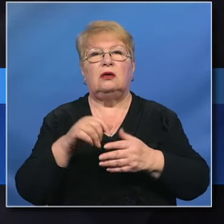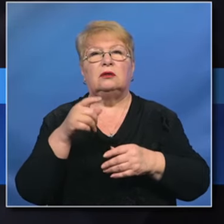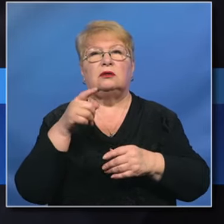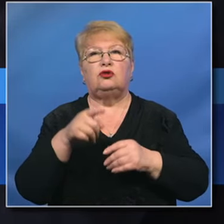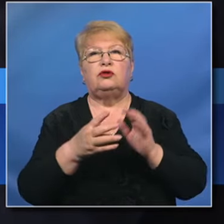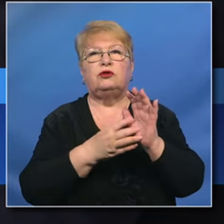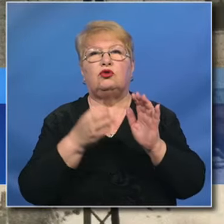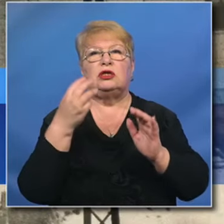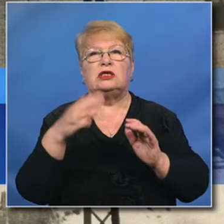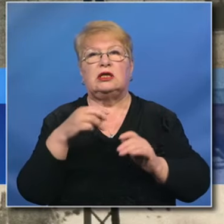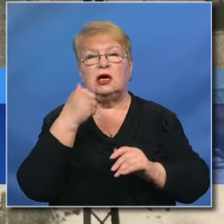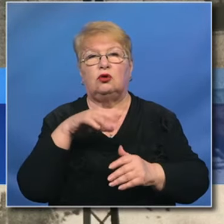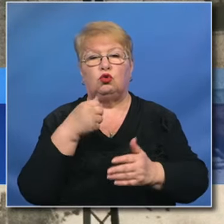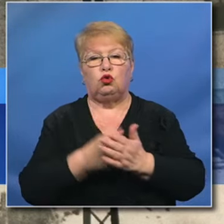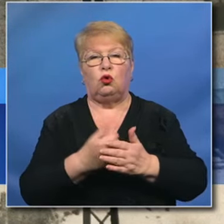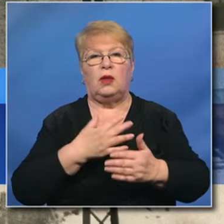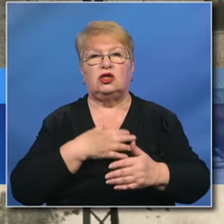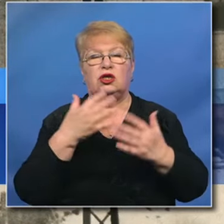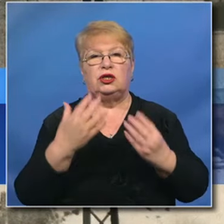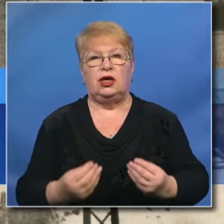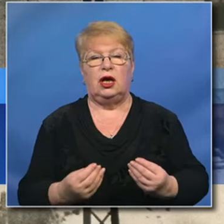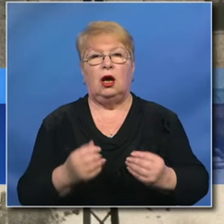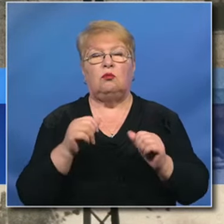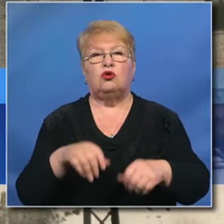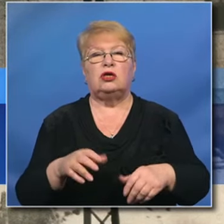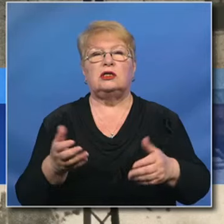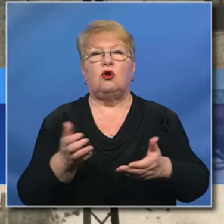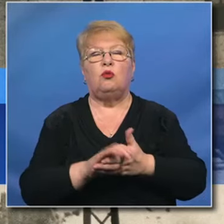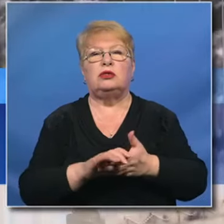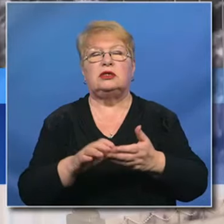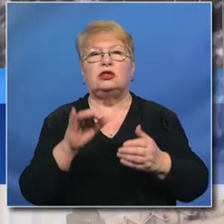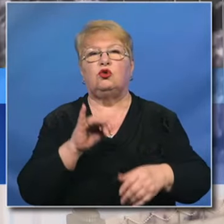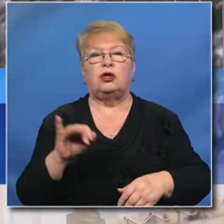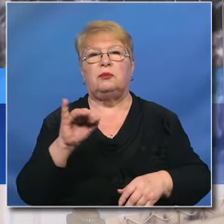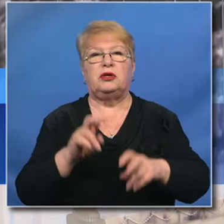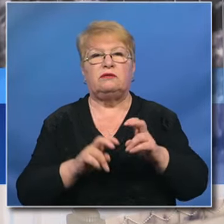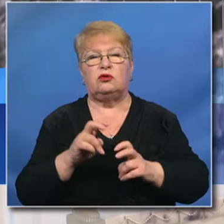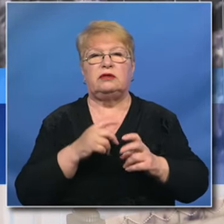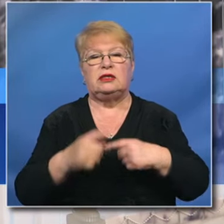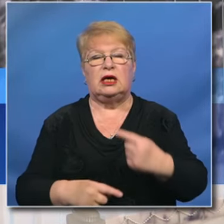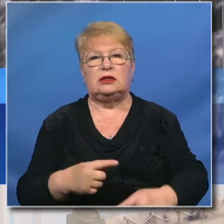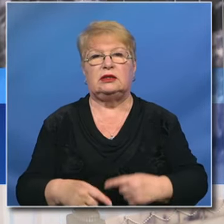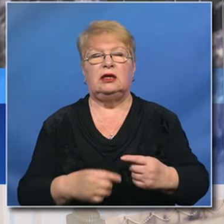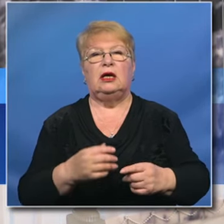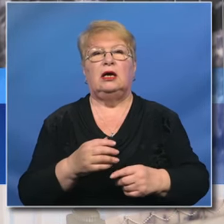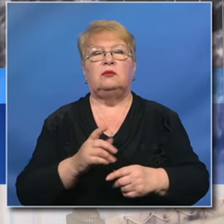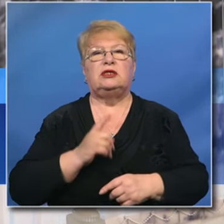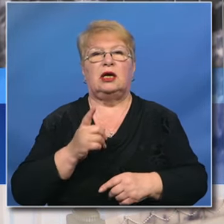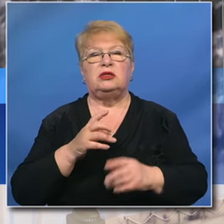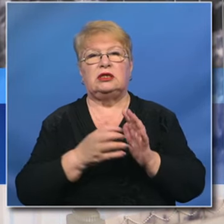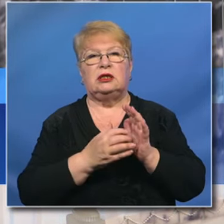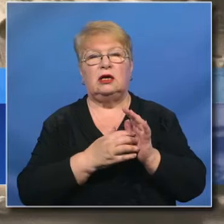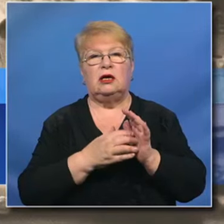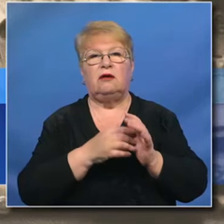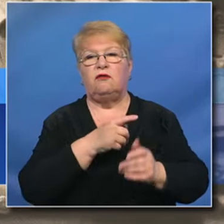завода с 1930 годов до наших дней здесь можно ознакомиться с историей производства рабочими династиями мастерами стекла в